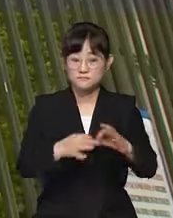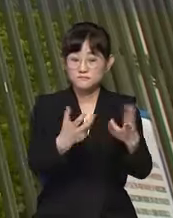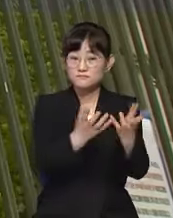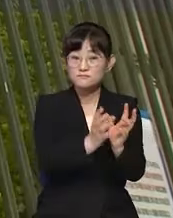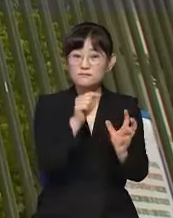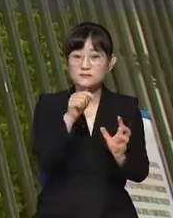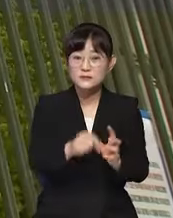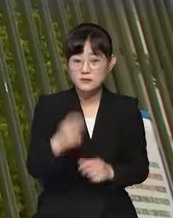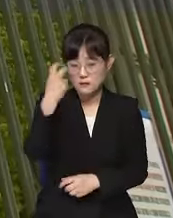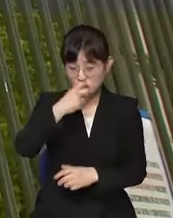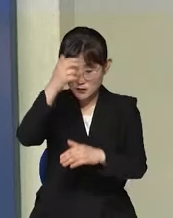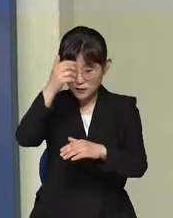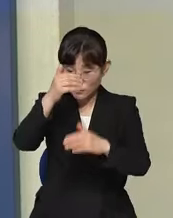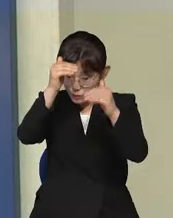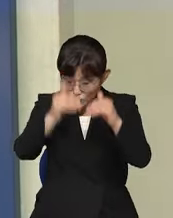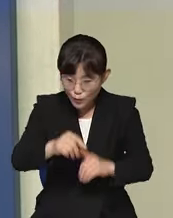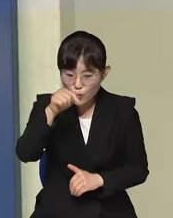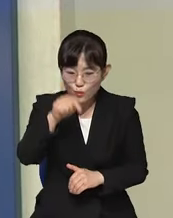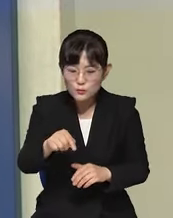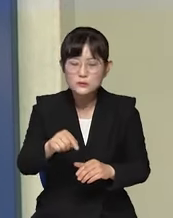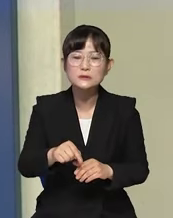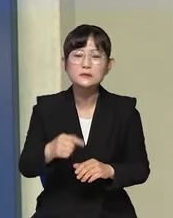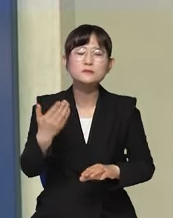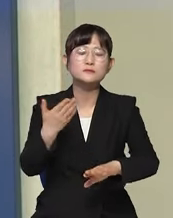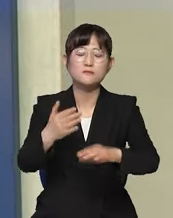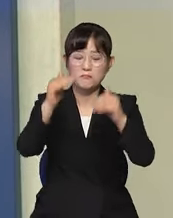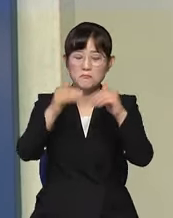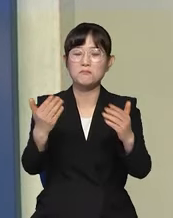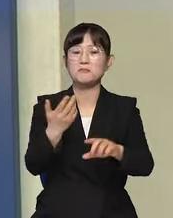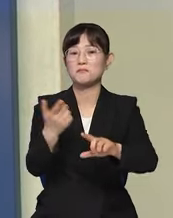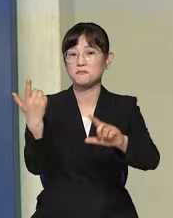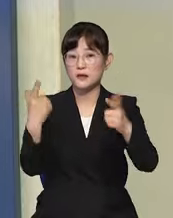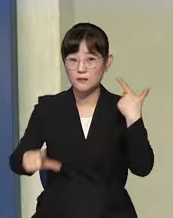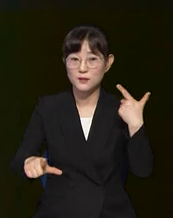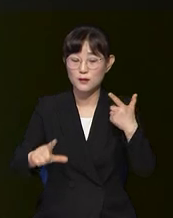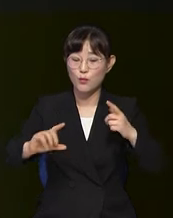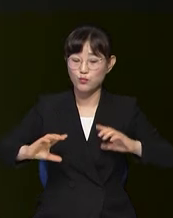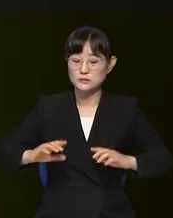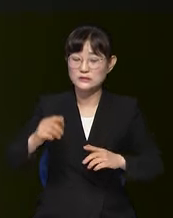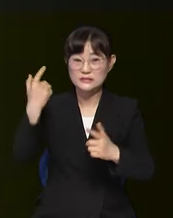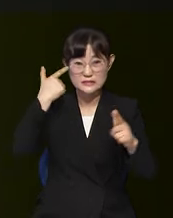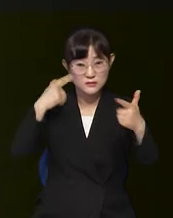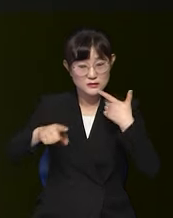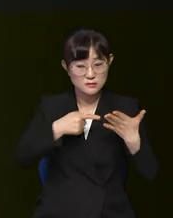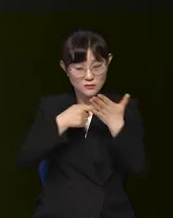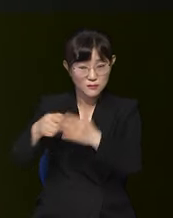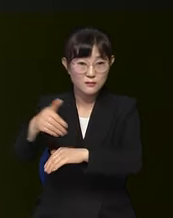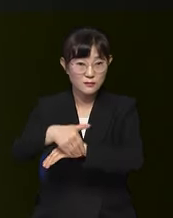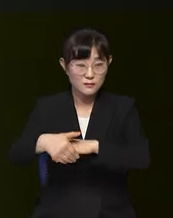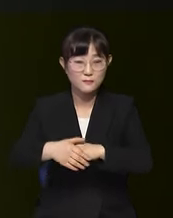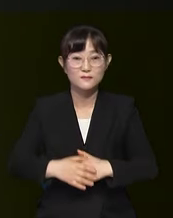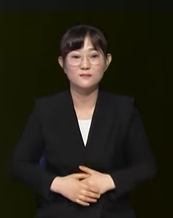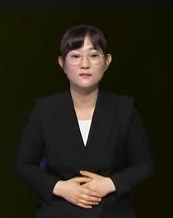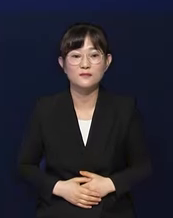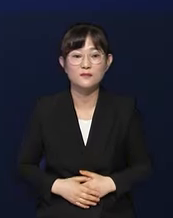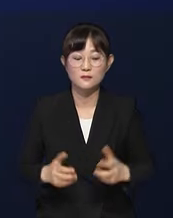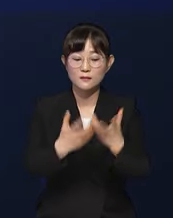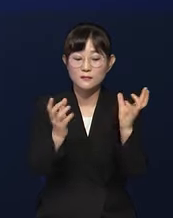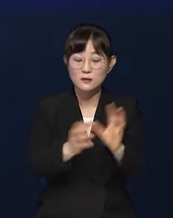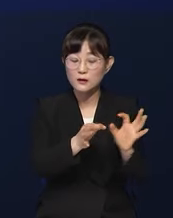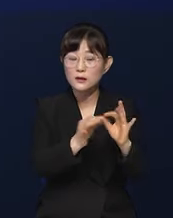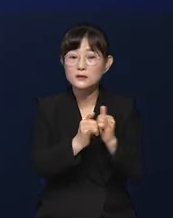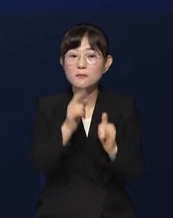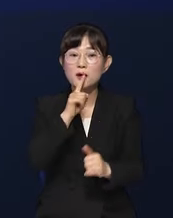단체들은 감사 내용이 일부 사실과 다르다며 국가부 신청할 계획이라고 밝혔습니다 단체 한